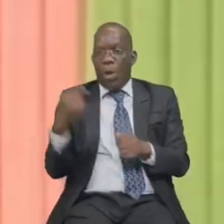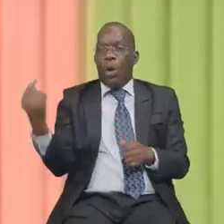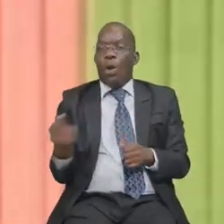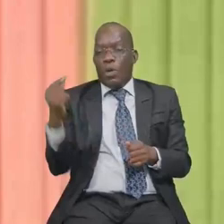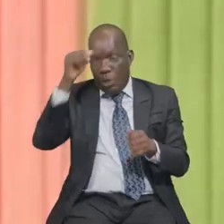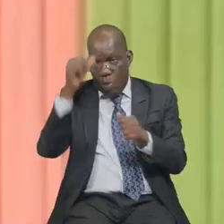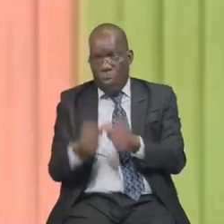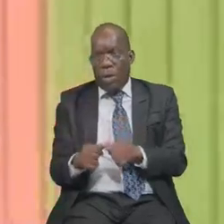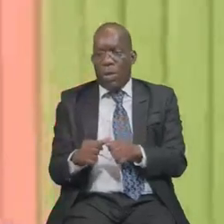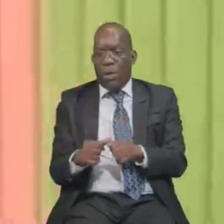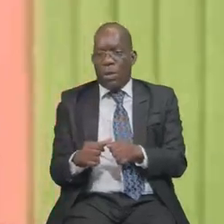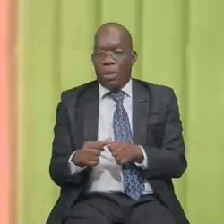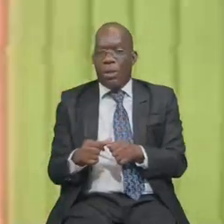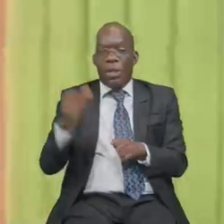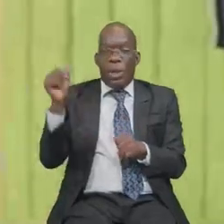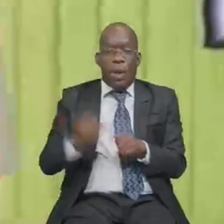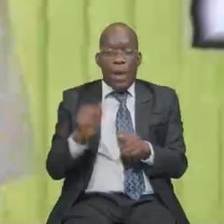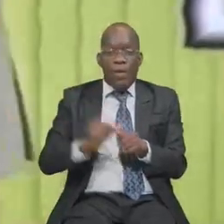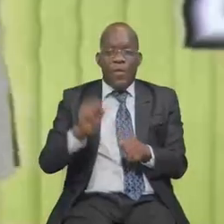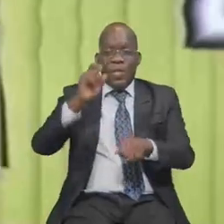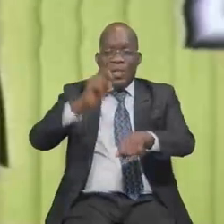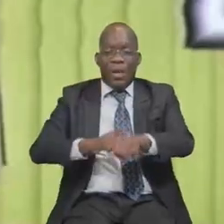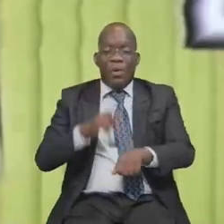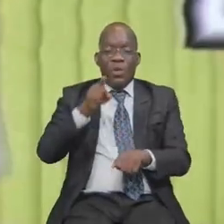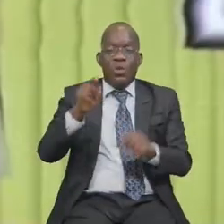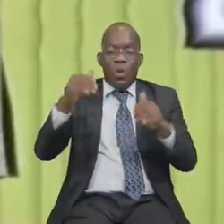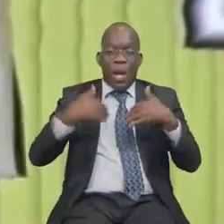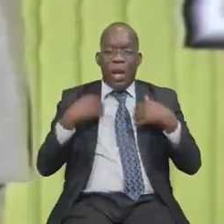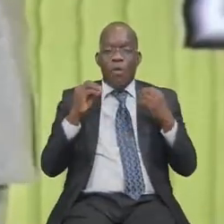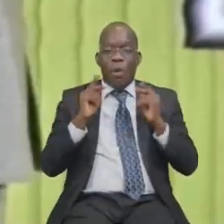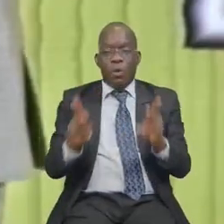Rappelle-toi toujours que chaque fois que tu as une opportunité